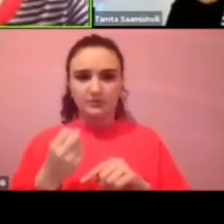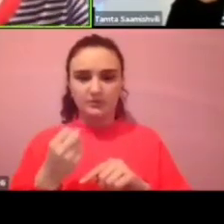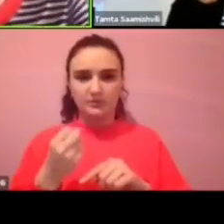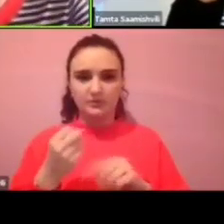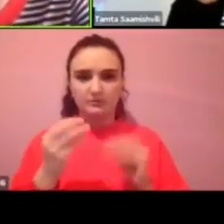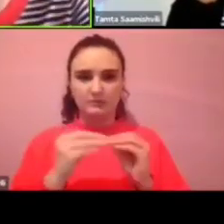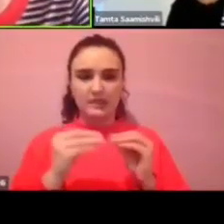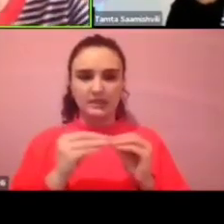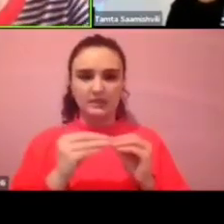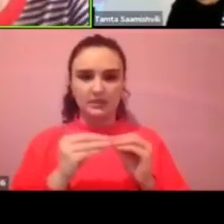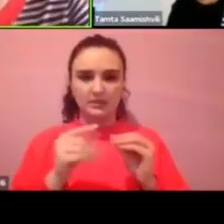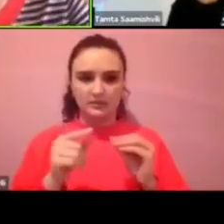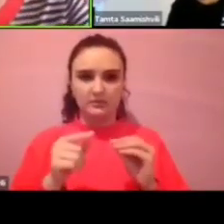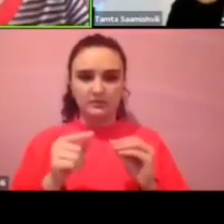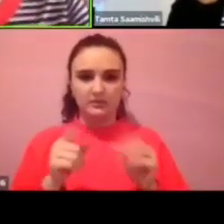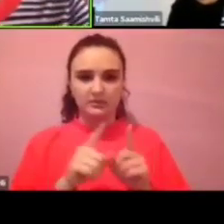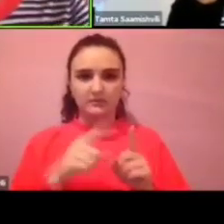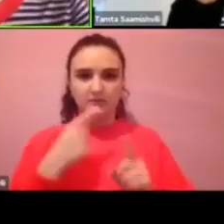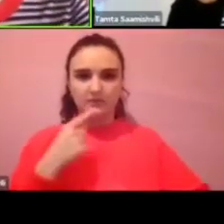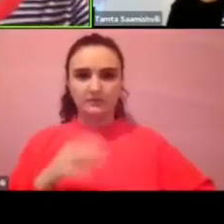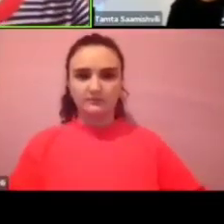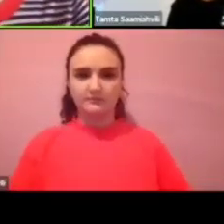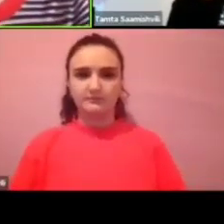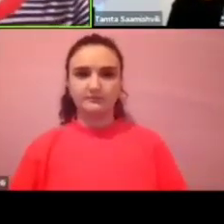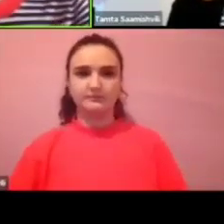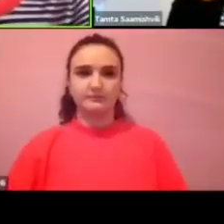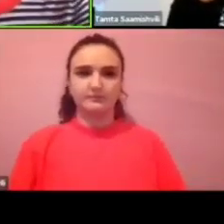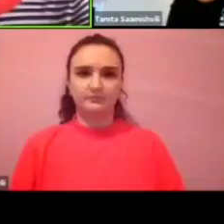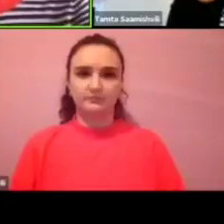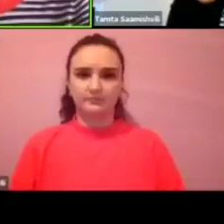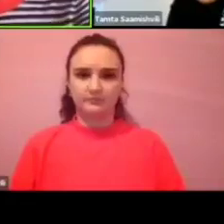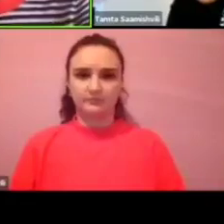არის მე-10 წყვილი, ხო? ეს ისე ვთქვათ, ხო? ნახეთ, ეს